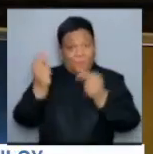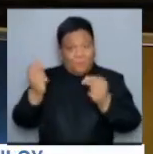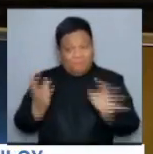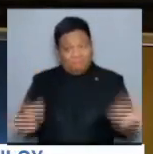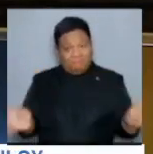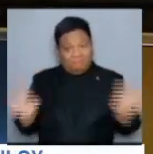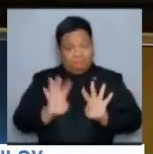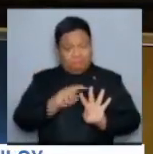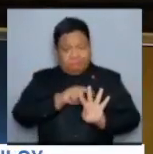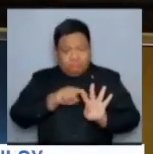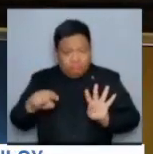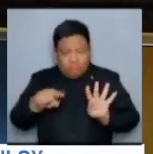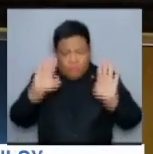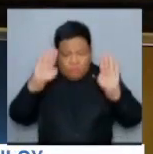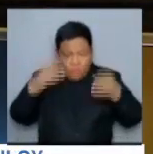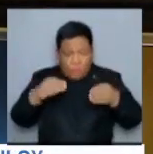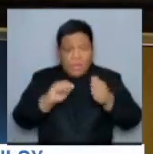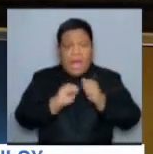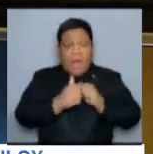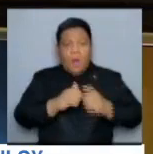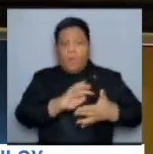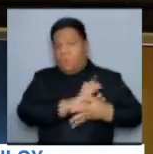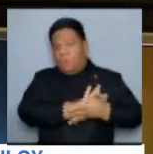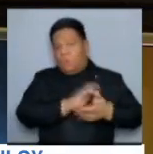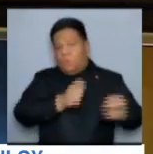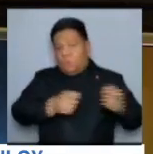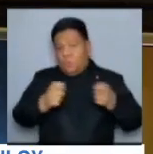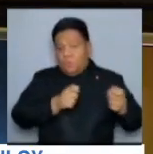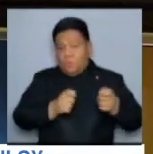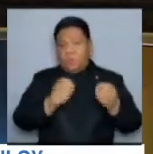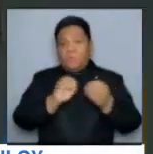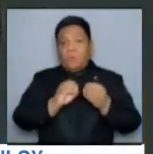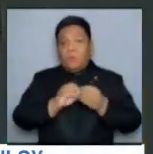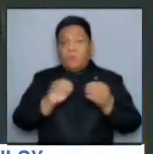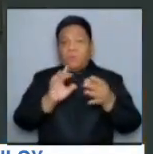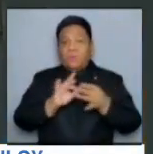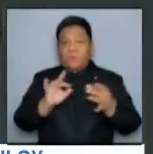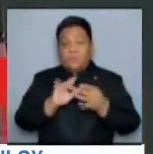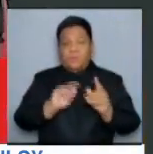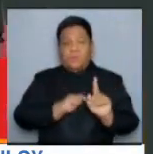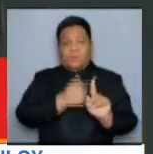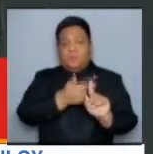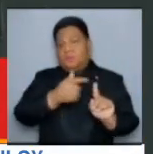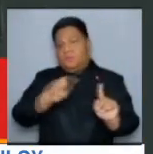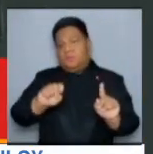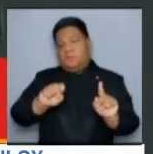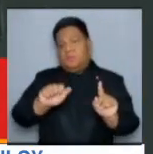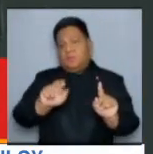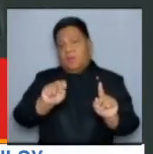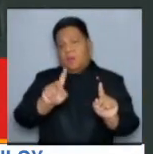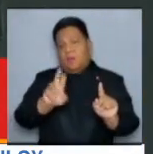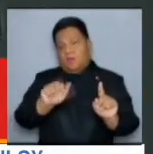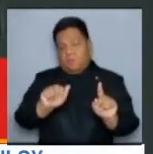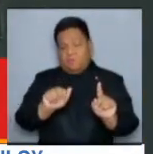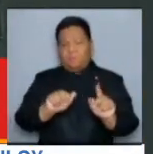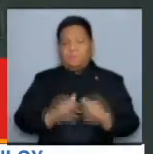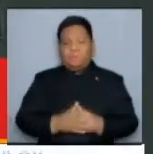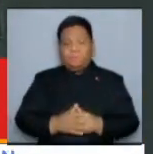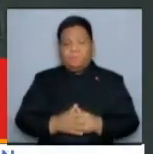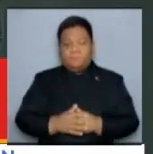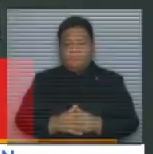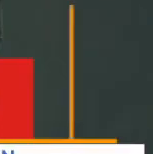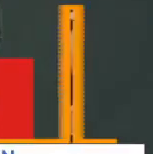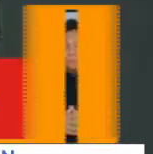COVID-19 cases sa bansa. May unang balita si Sandra Aguinaldo. Nagmamahal sa Pilipinas, the